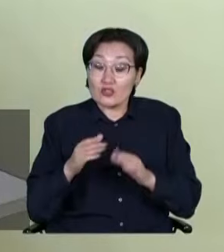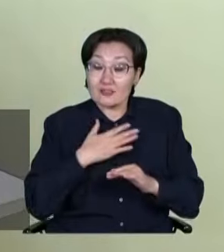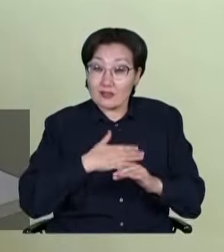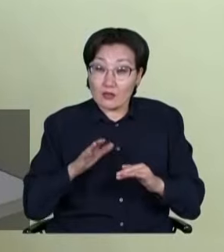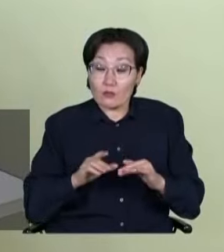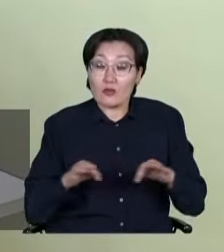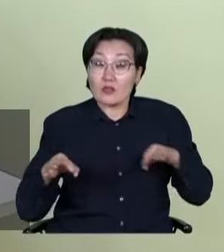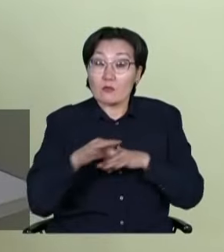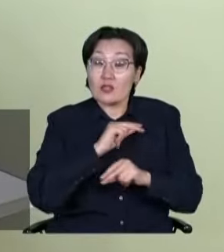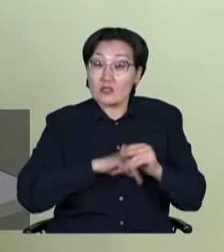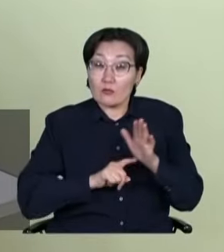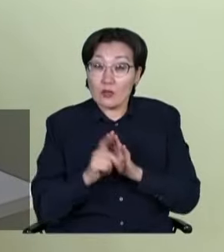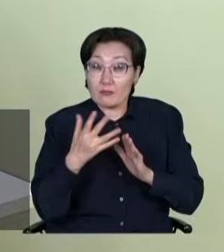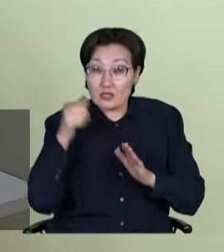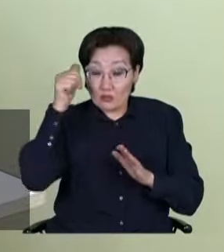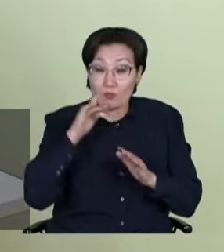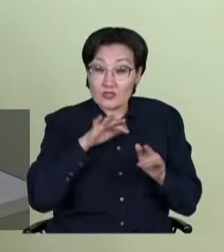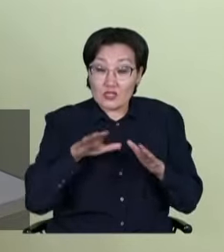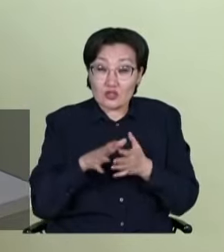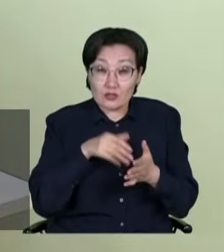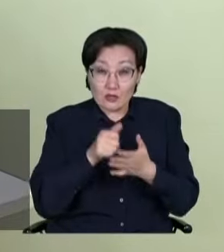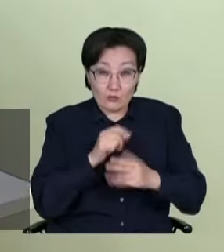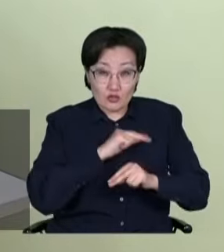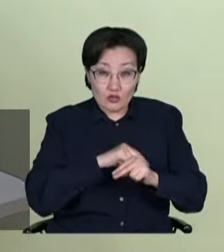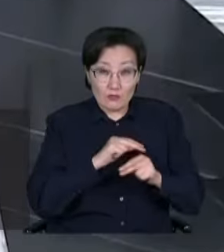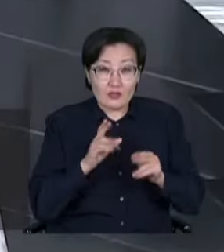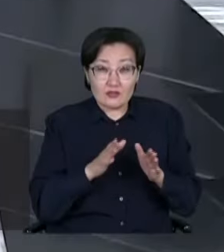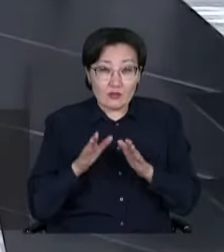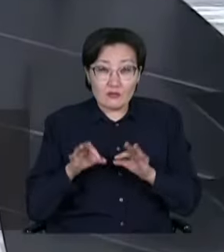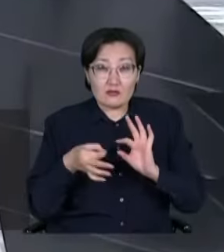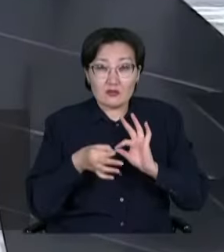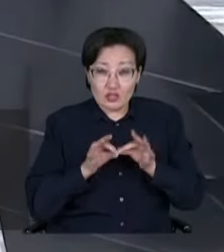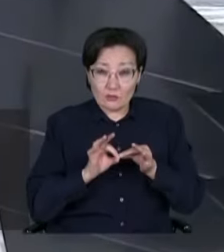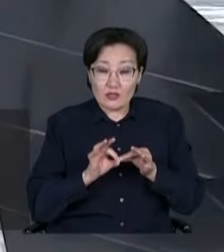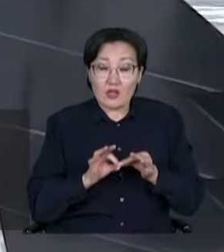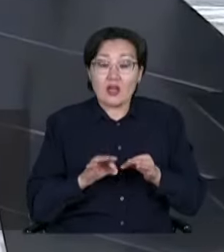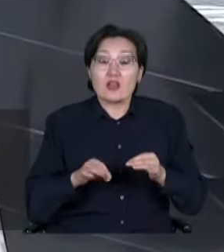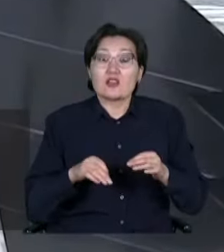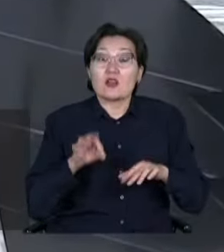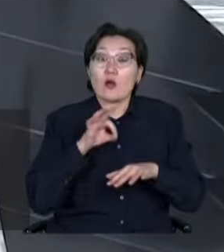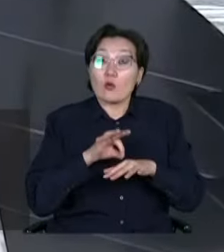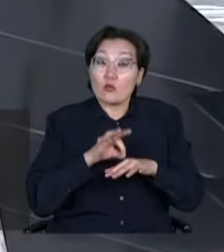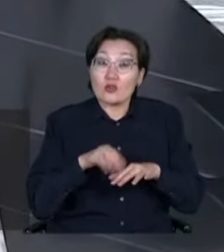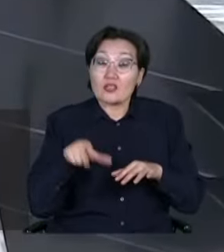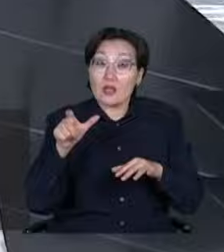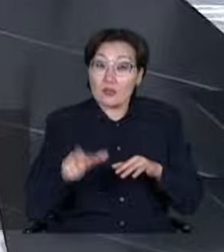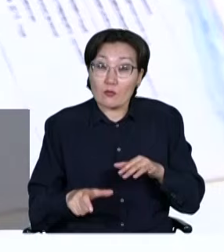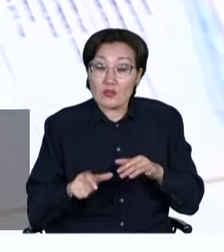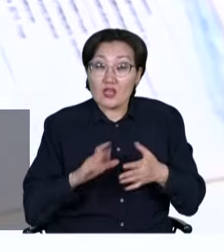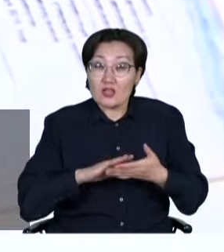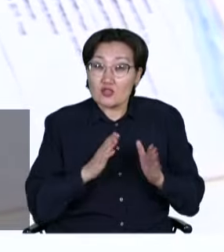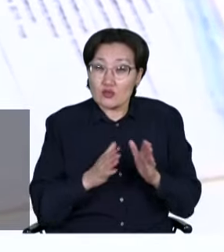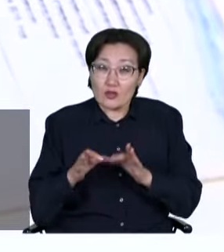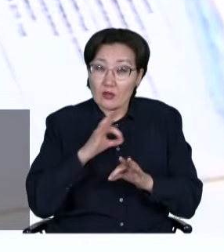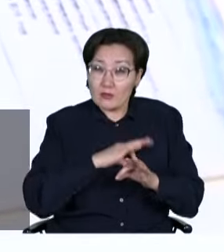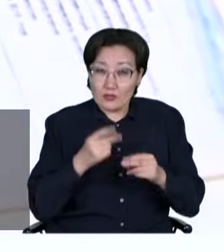Бастама іске қосылғанына 5 жыл болса да, әлі жұмыс жүйесіз, бас ауырып балтырсыздаған халық жүйенің шарапатын емес, машақатын көріп